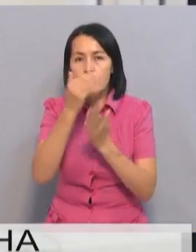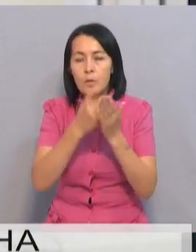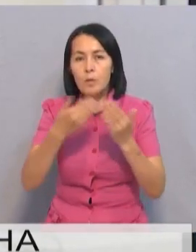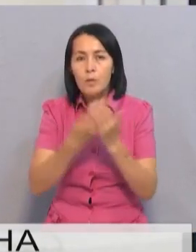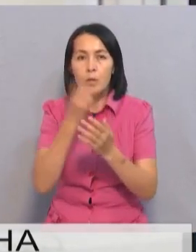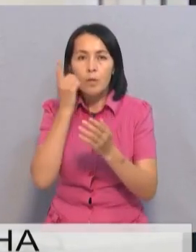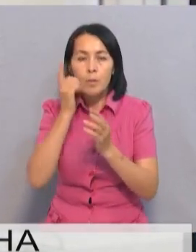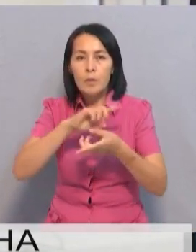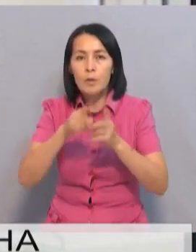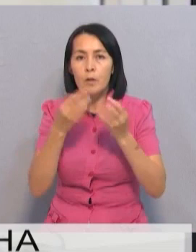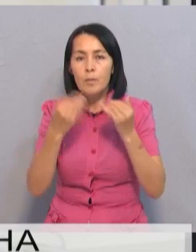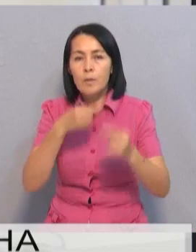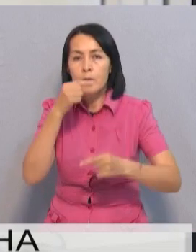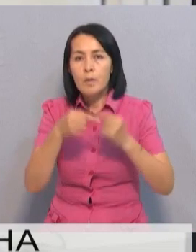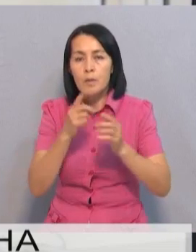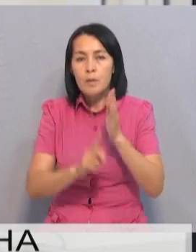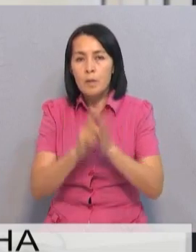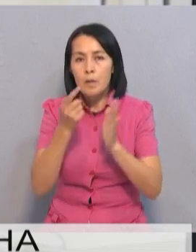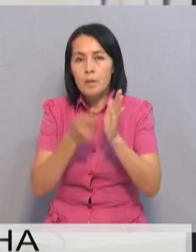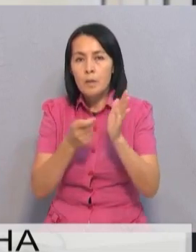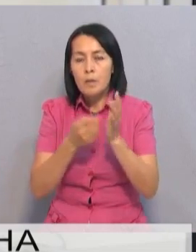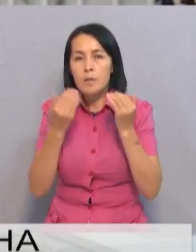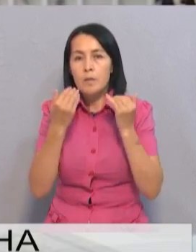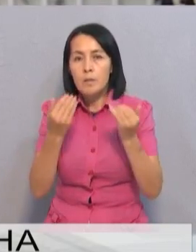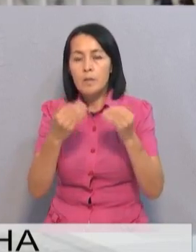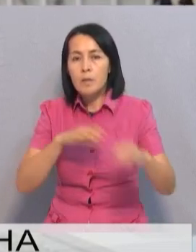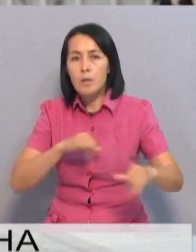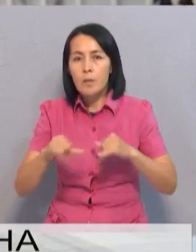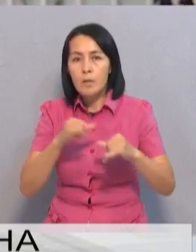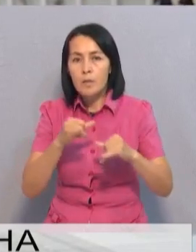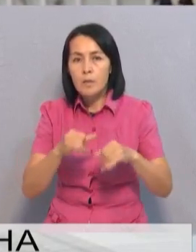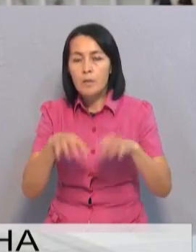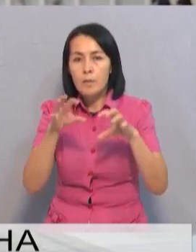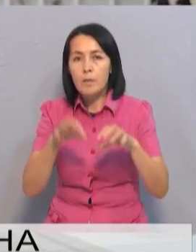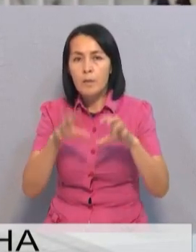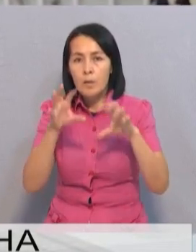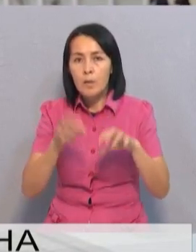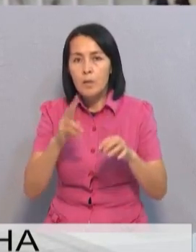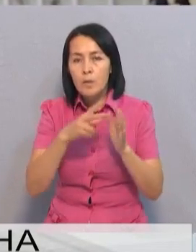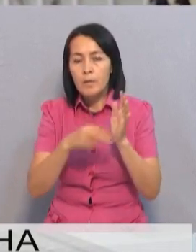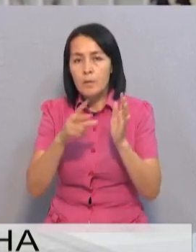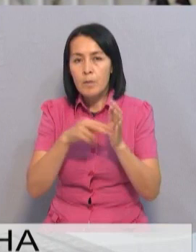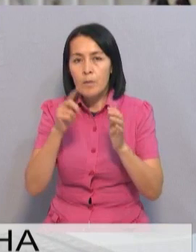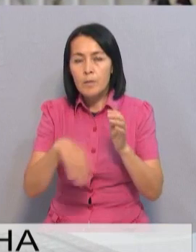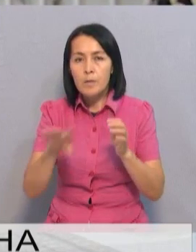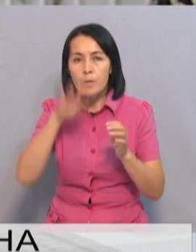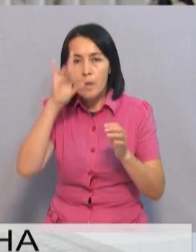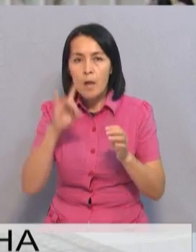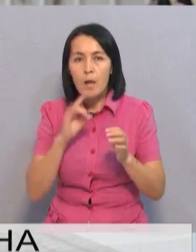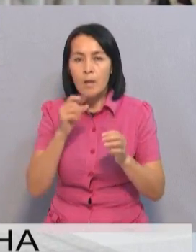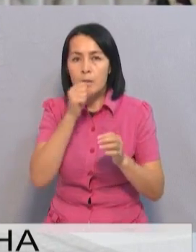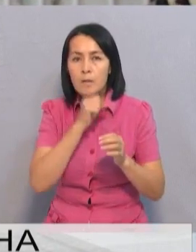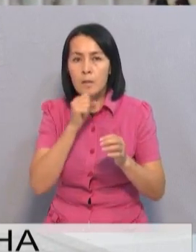новый мобильный телефон. Следователи начали расследование по признакам преступления, предусмотренного частью 2 статьи 188 УК РК